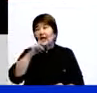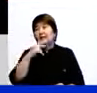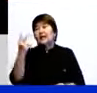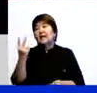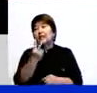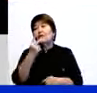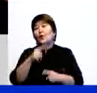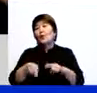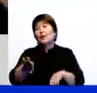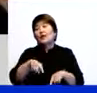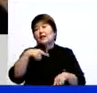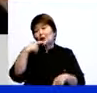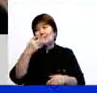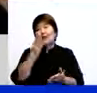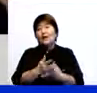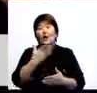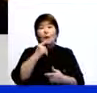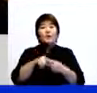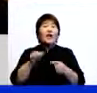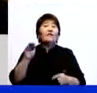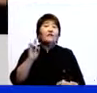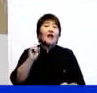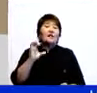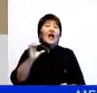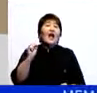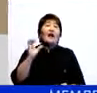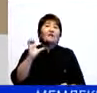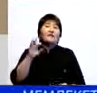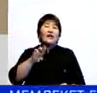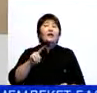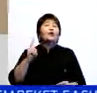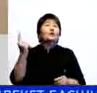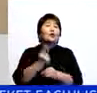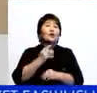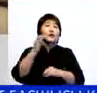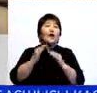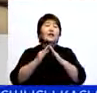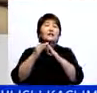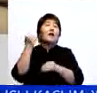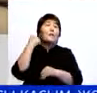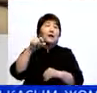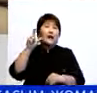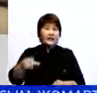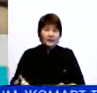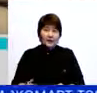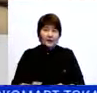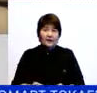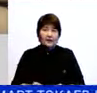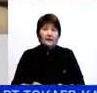екінші отанындай көретінін айтады. Өз кезегінде Франц та Австрия елі үшін тұңғыш ғарышты бағындырған азамат. Сегодня у